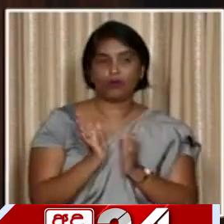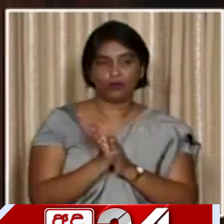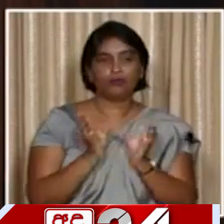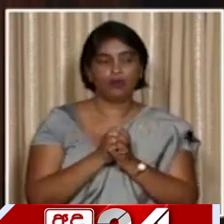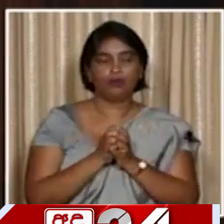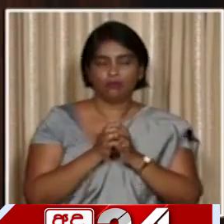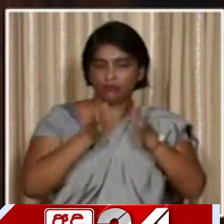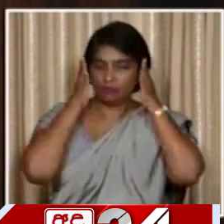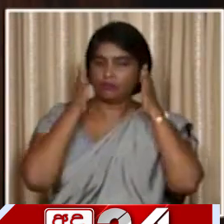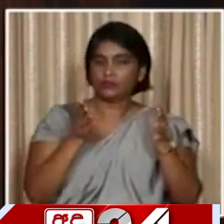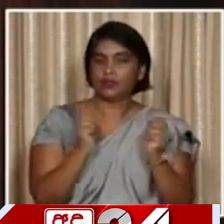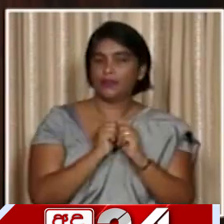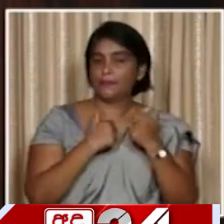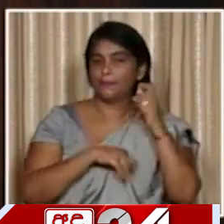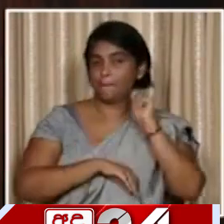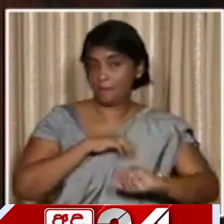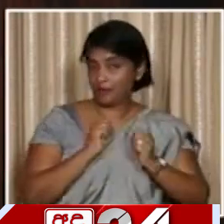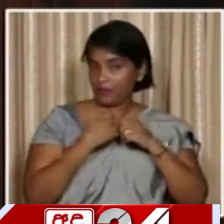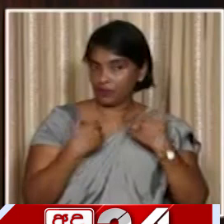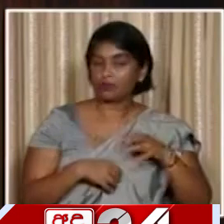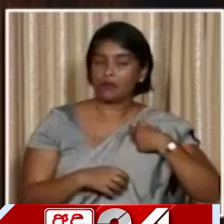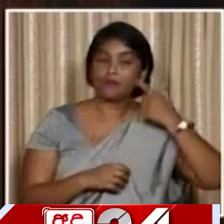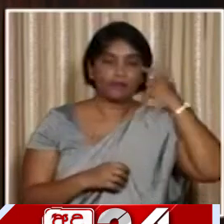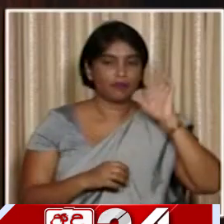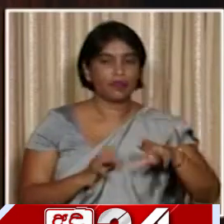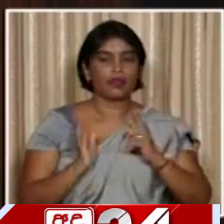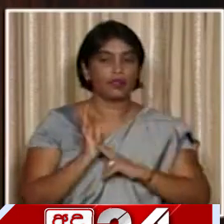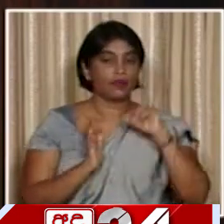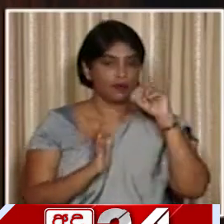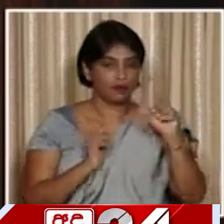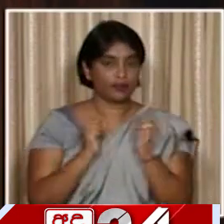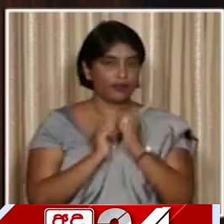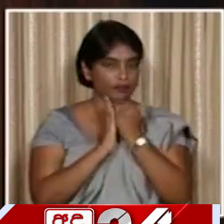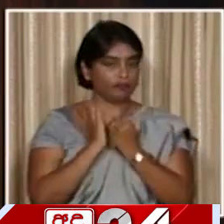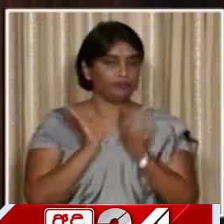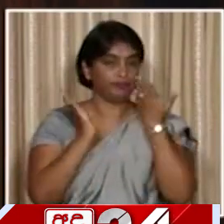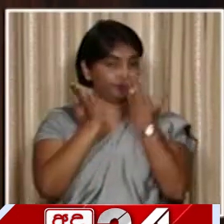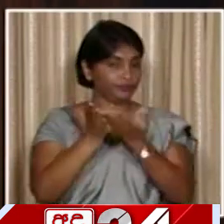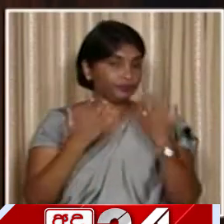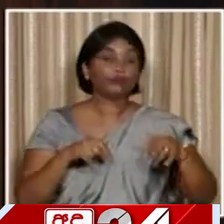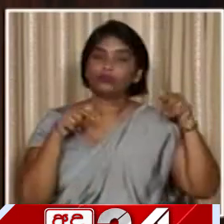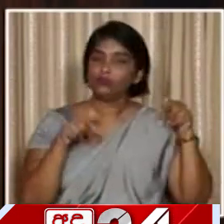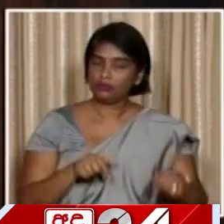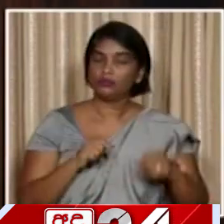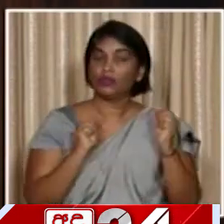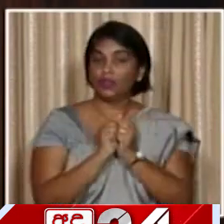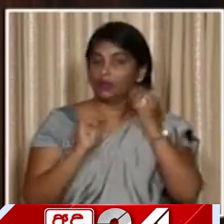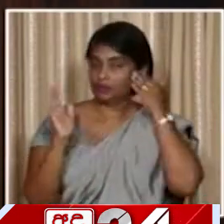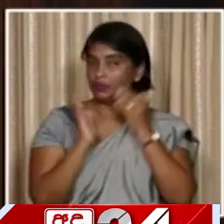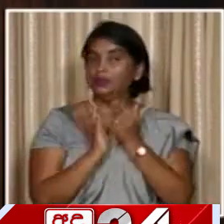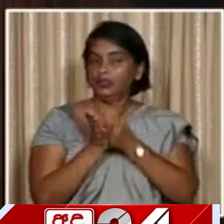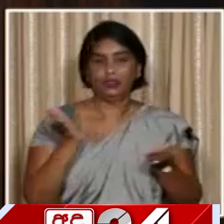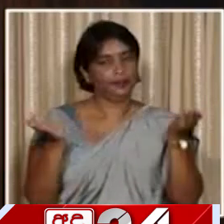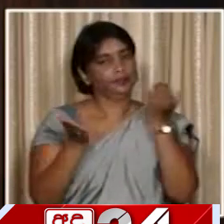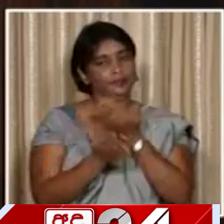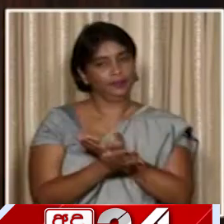එකක් ගරු කතානායකතුමනි හදලා තියෙනවා ඉතින් අපි බලාපොරොත්තු වෙන්නේ අපි ජාතික සභාවට ඒ ෆ්‍රේම්වර්ක් එක ඉදිරිපත් කරා අද ඒ ෆ්‍රේම්වර්ක් ඇග්‍රීමන්ට් එක නැත්නම් ඒ